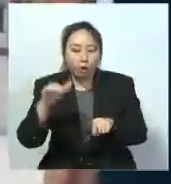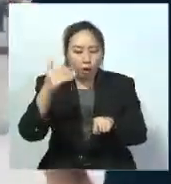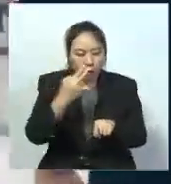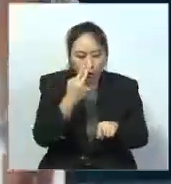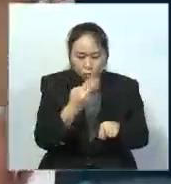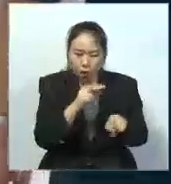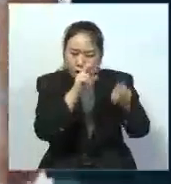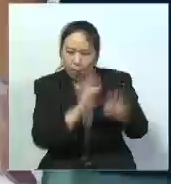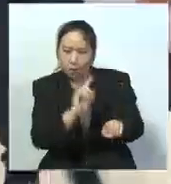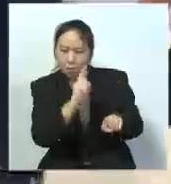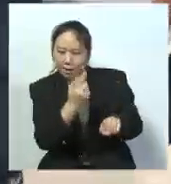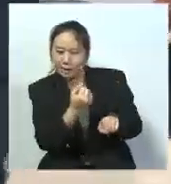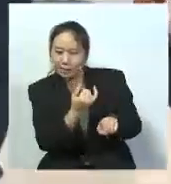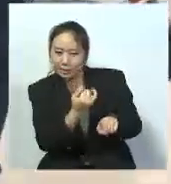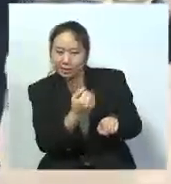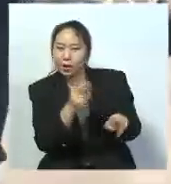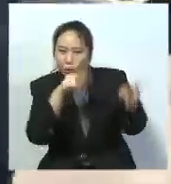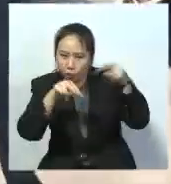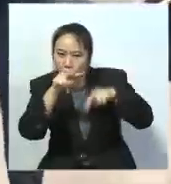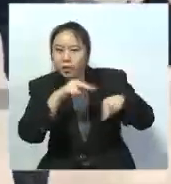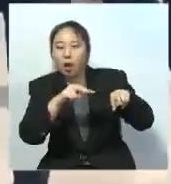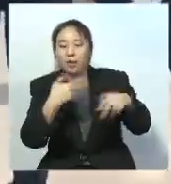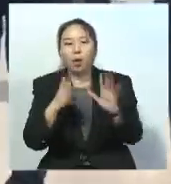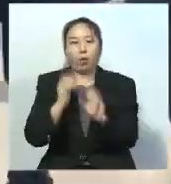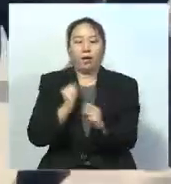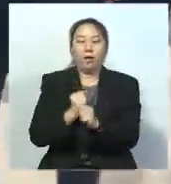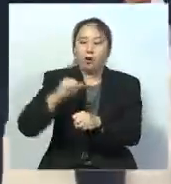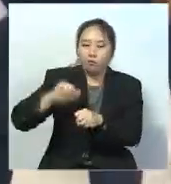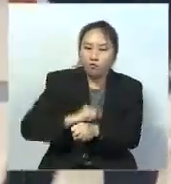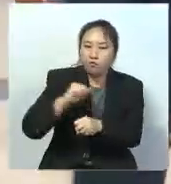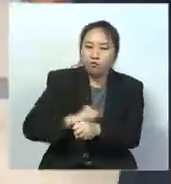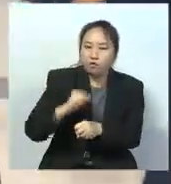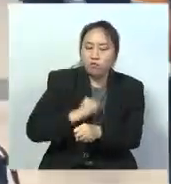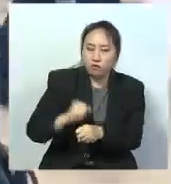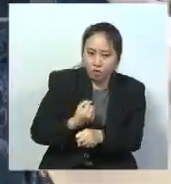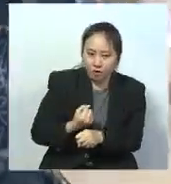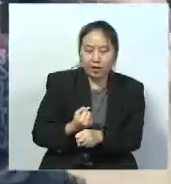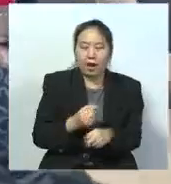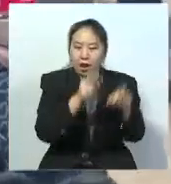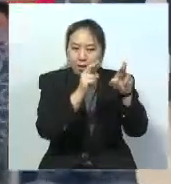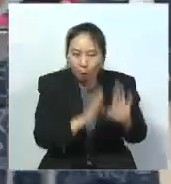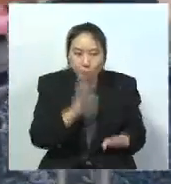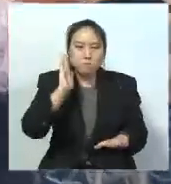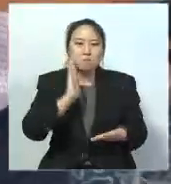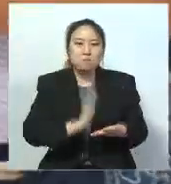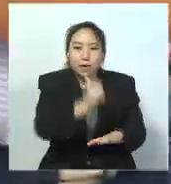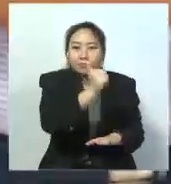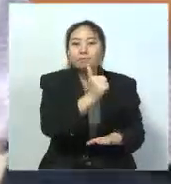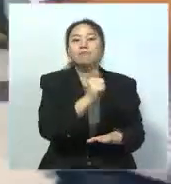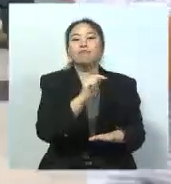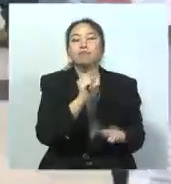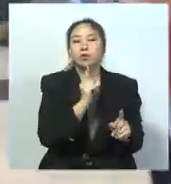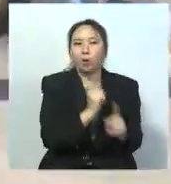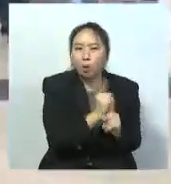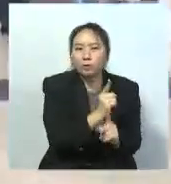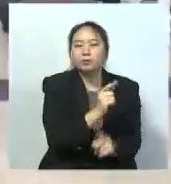ของระบบปฏิบัติการนะครับรวมทั้งก็จะเป็นการฝึกทักษะให้กับเจ้าหน้าที่เพื่อสร้างความมั่นใจในการใช้งานในระบบใหม่ให้มีความแม่นยำแ